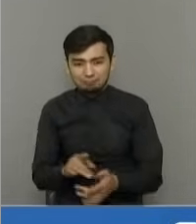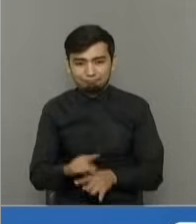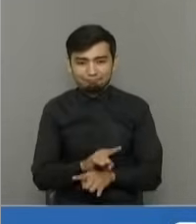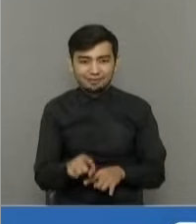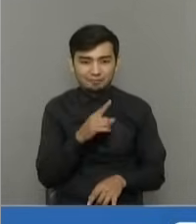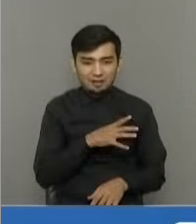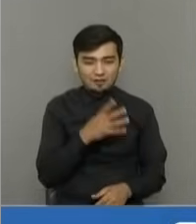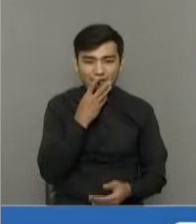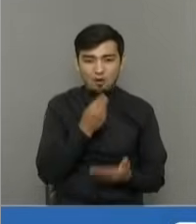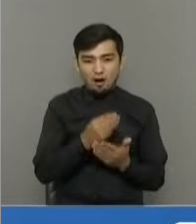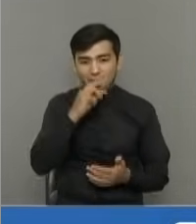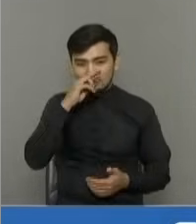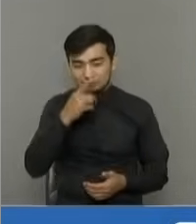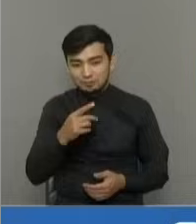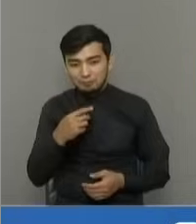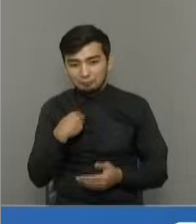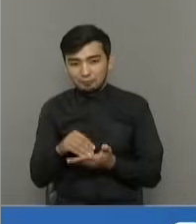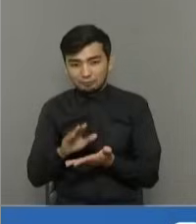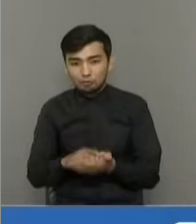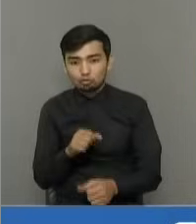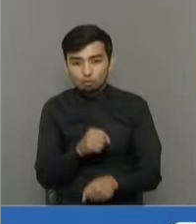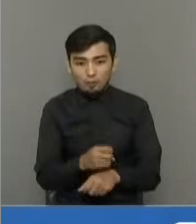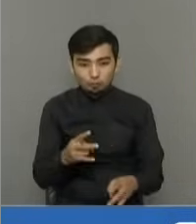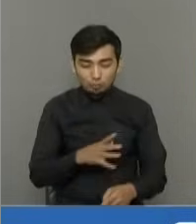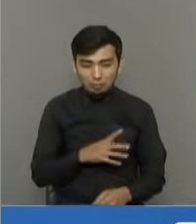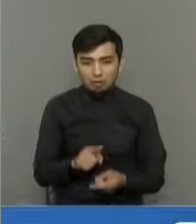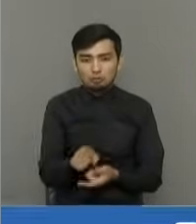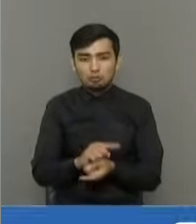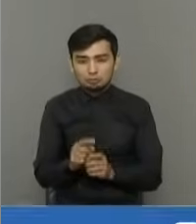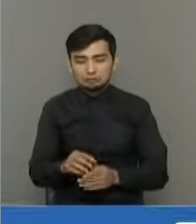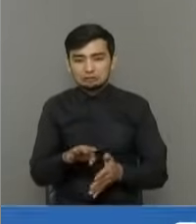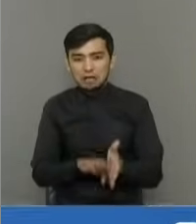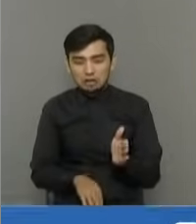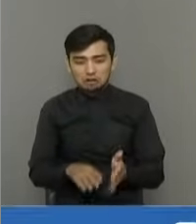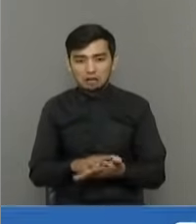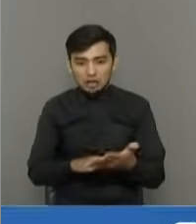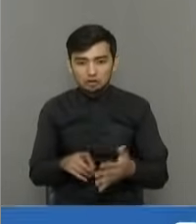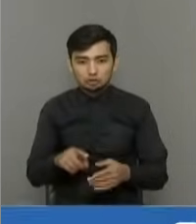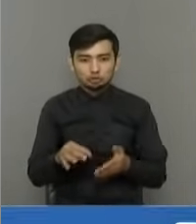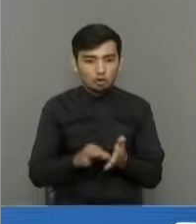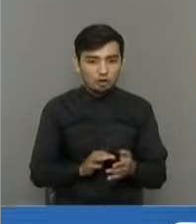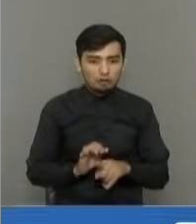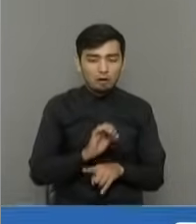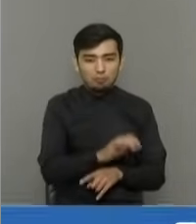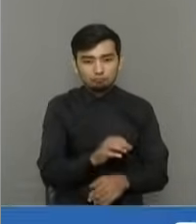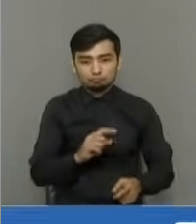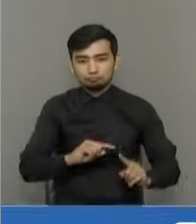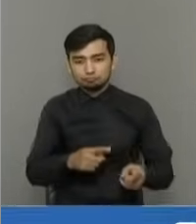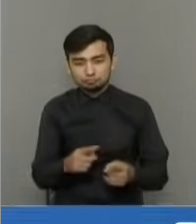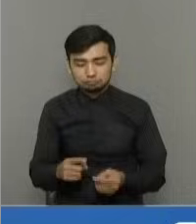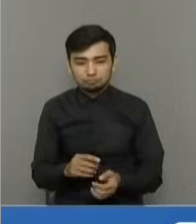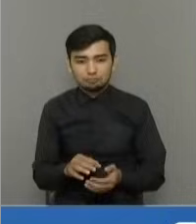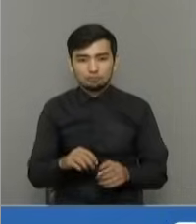свои ошибки как-то прекратить его он в срочном порядке направляет со всеми